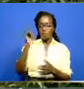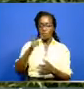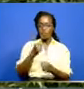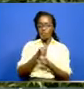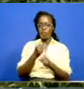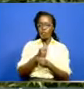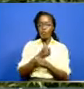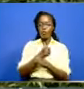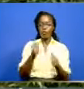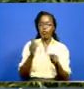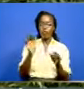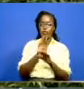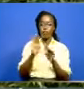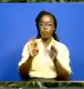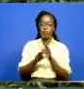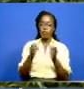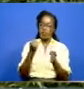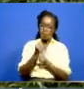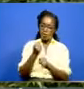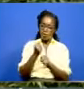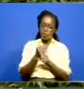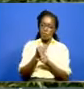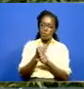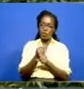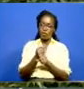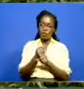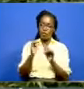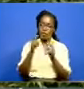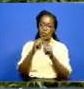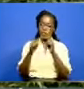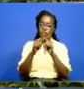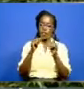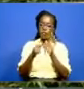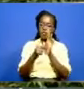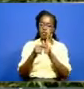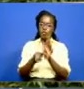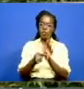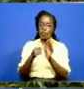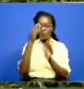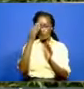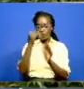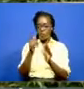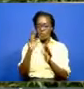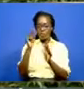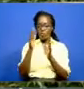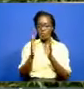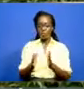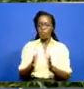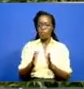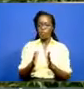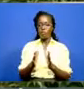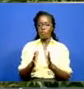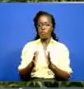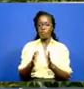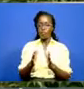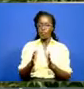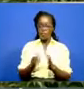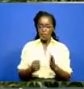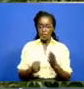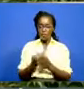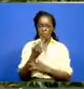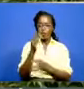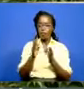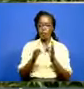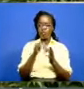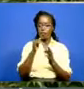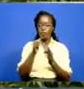vizuri katika activities zote ambazo tunazifanya, and setting new standards, kwa sababu hakuna namna nyingine tunaweza tukakua if at all we are not meeting